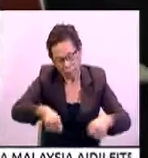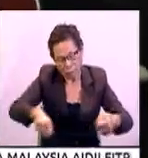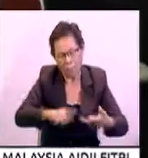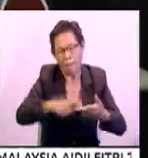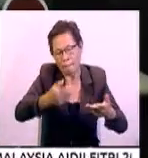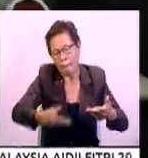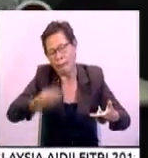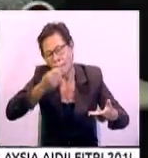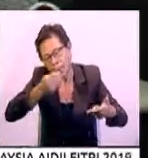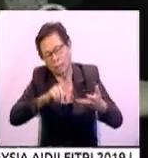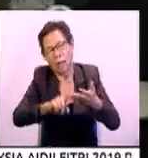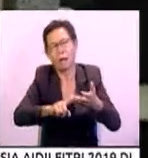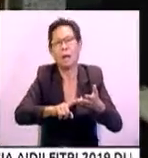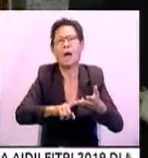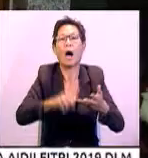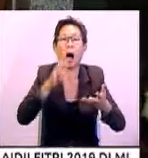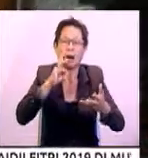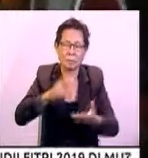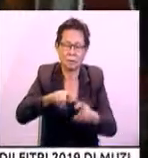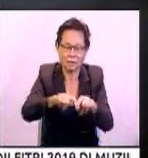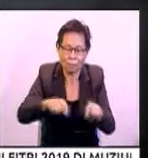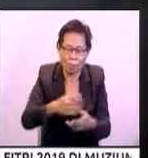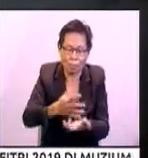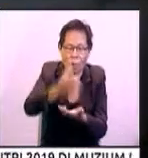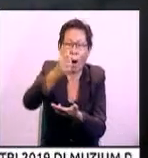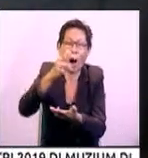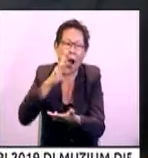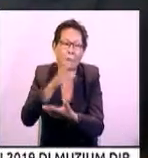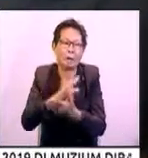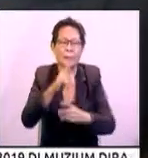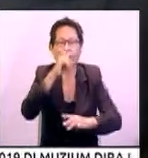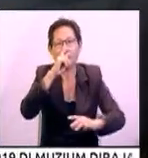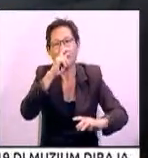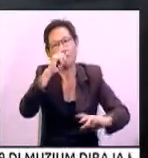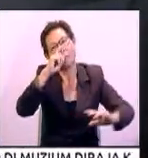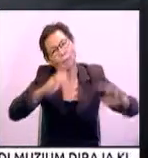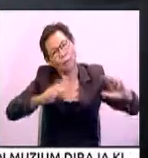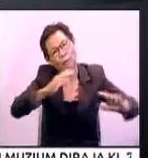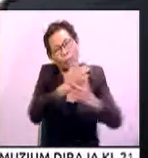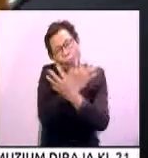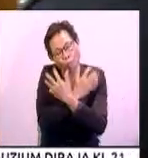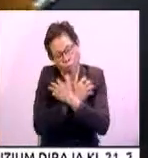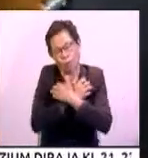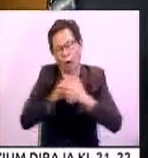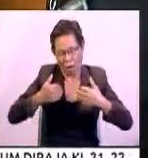bahan makanan, bekas air dan patung beruang ditemui.